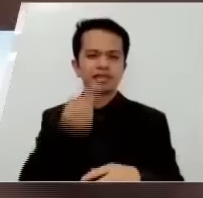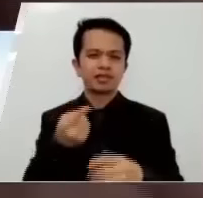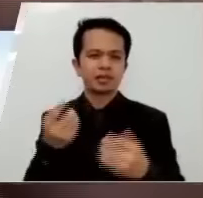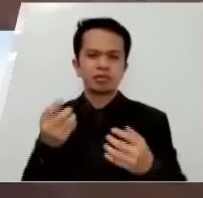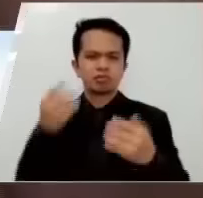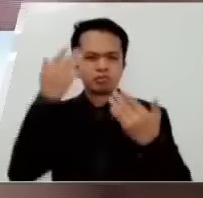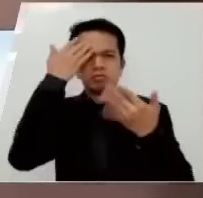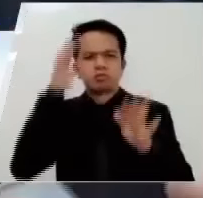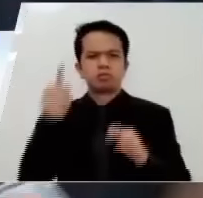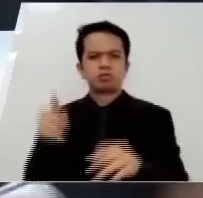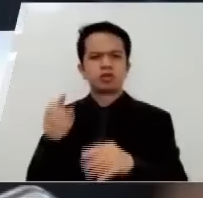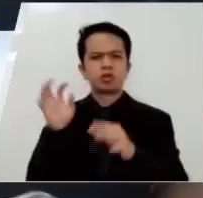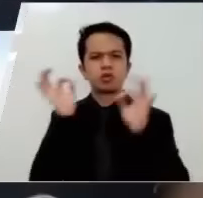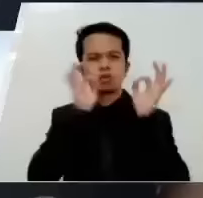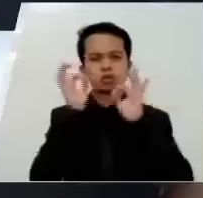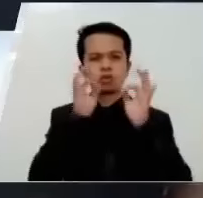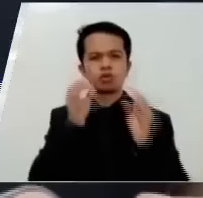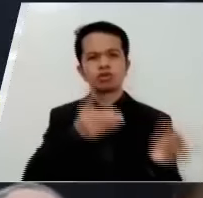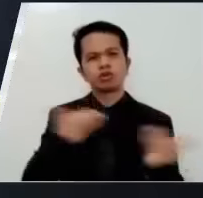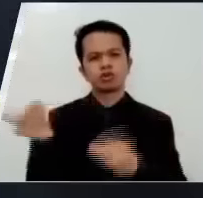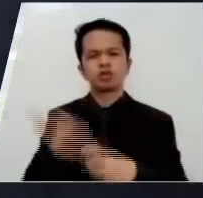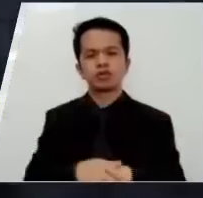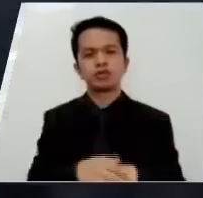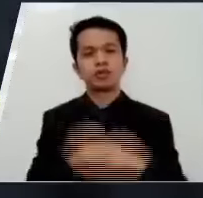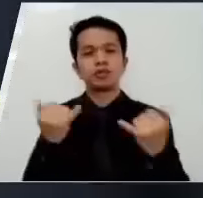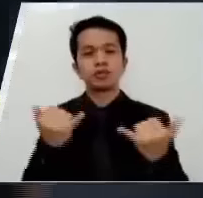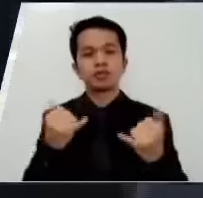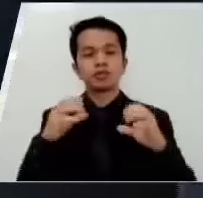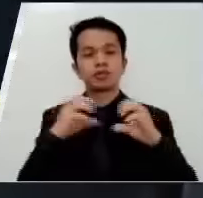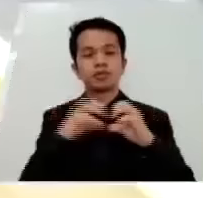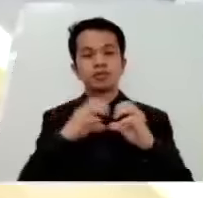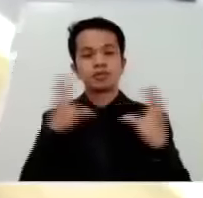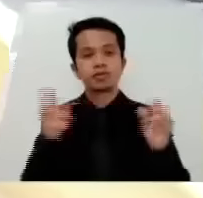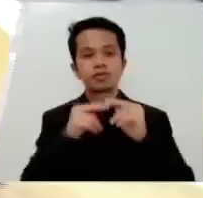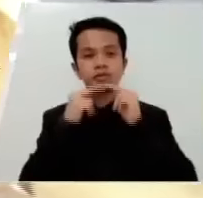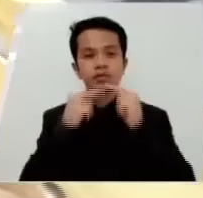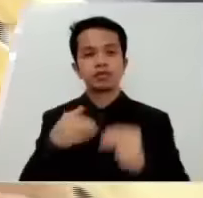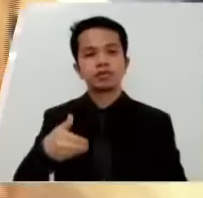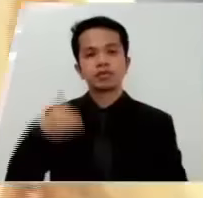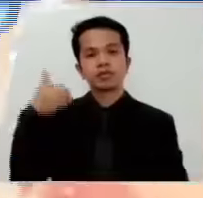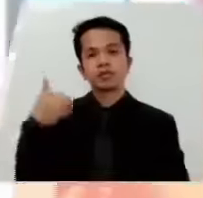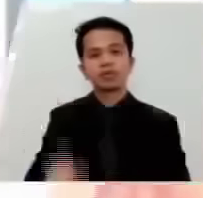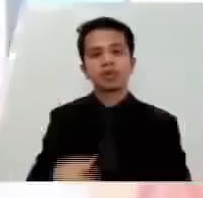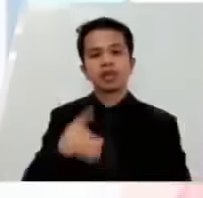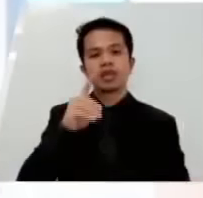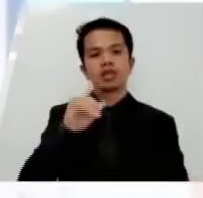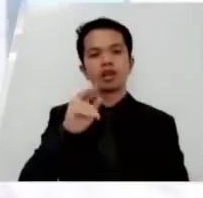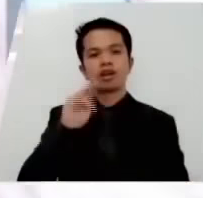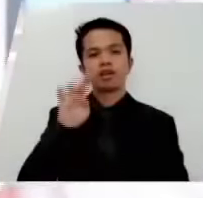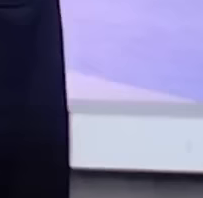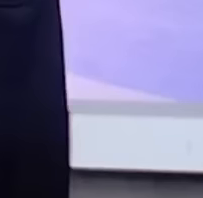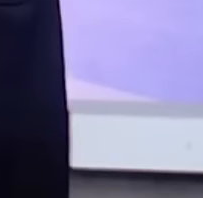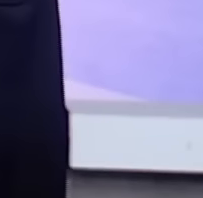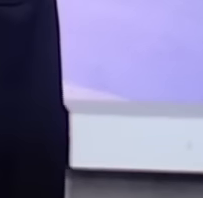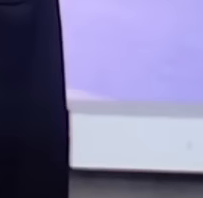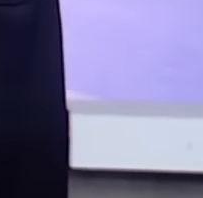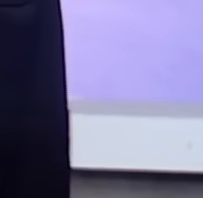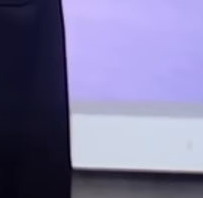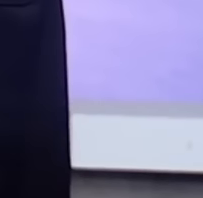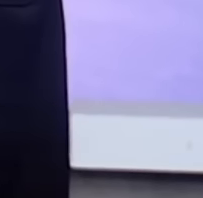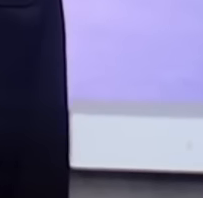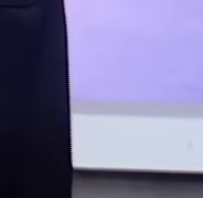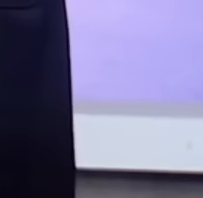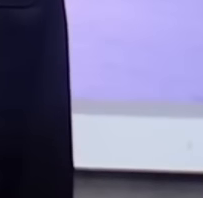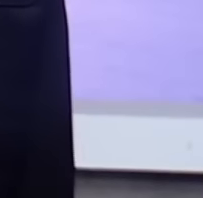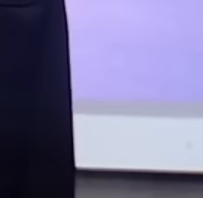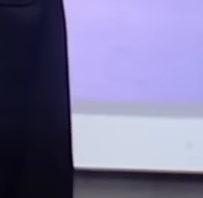kanyang idinedeliver. Para sa GMA Integrated News, Darlene Kai ang inyong saksi. Mga